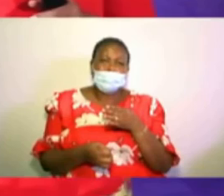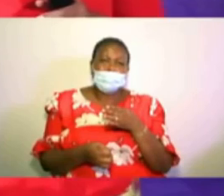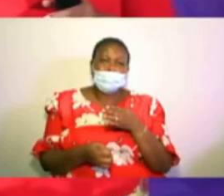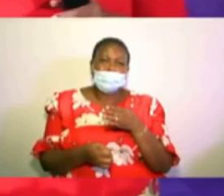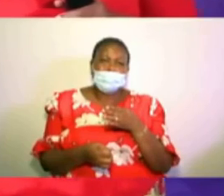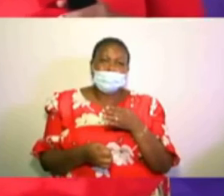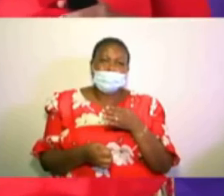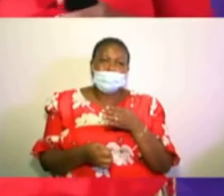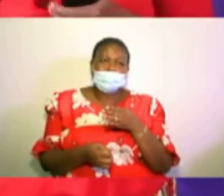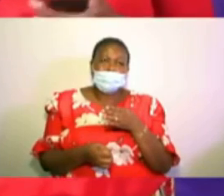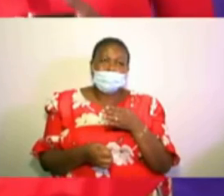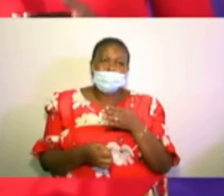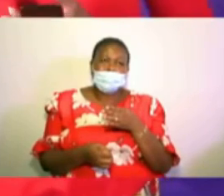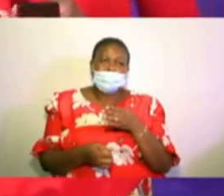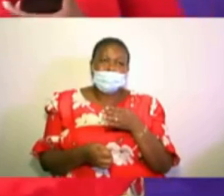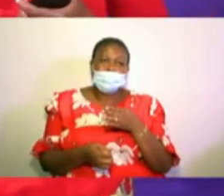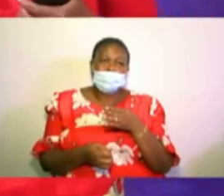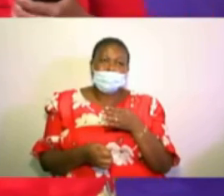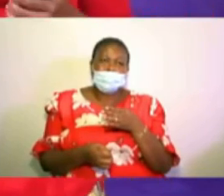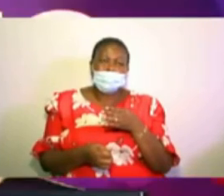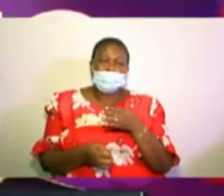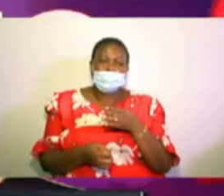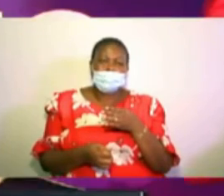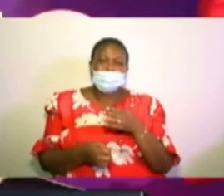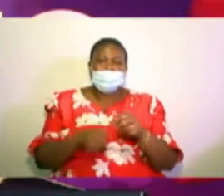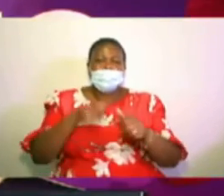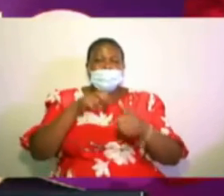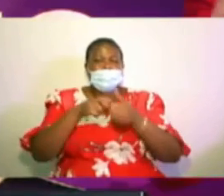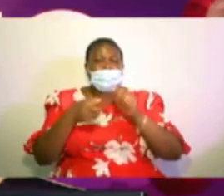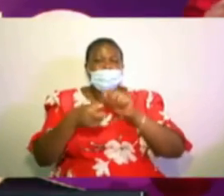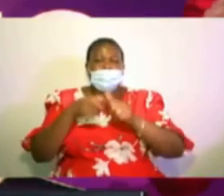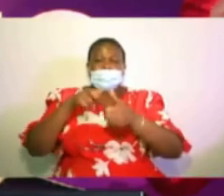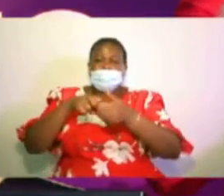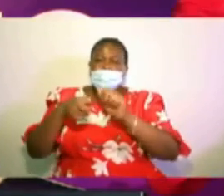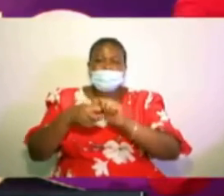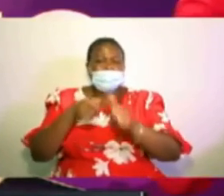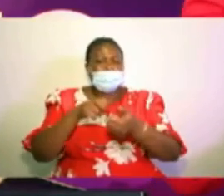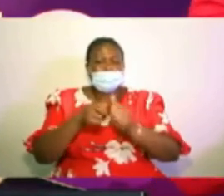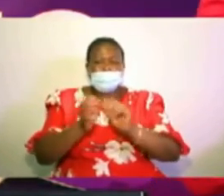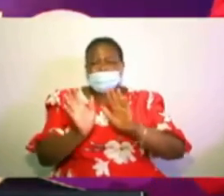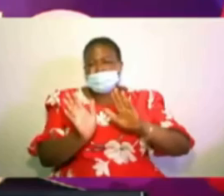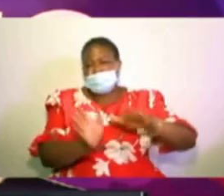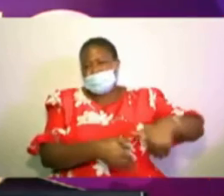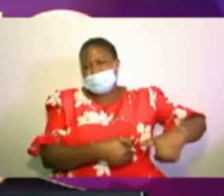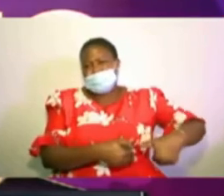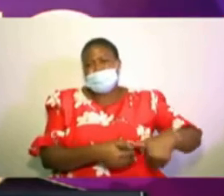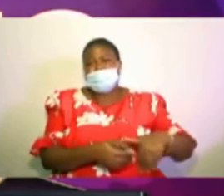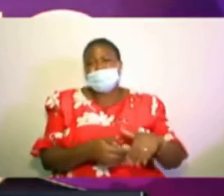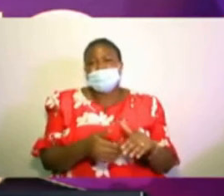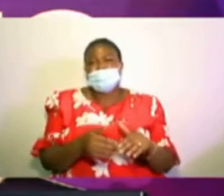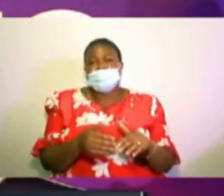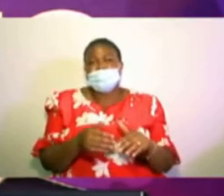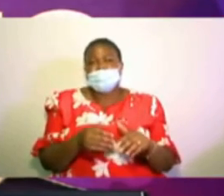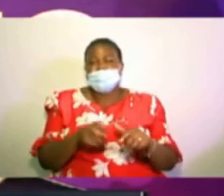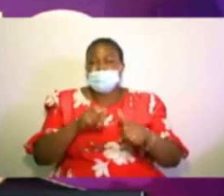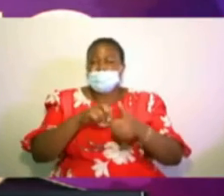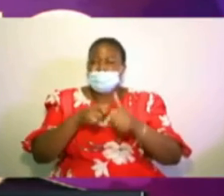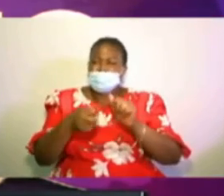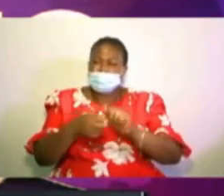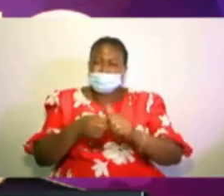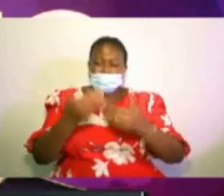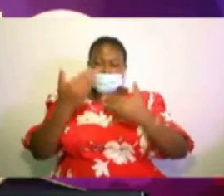Let's leave the hindrances behind. Et donc, laissons de côté les obstacles. The hindrances.